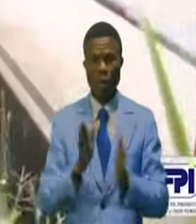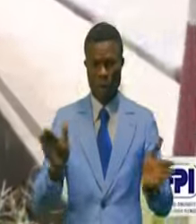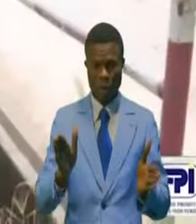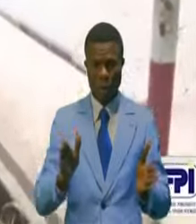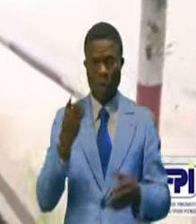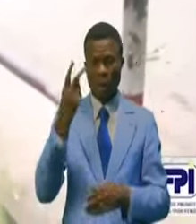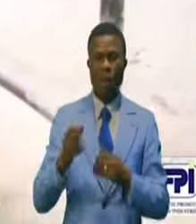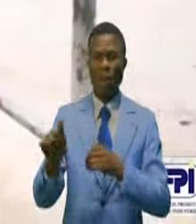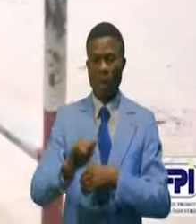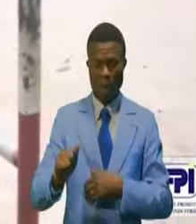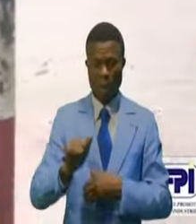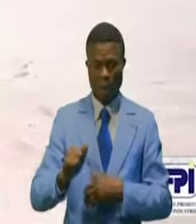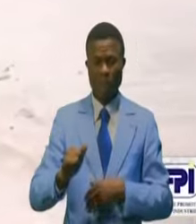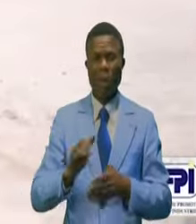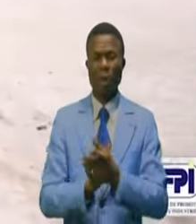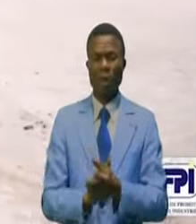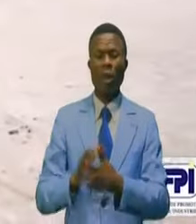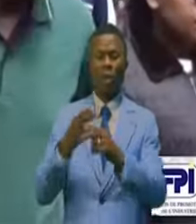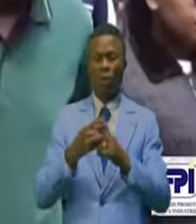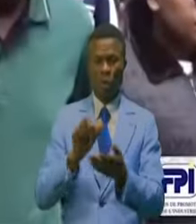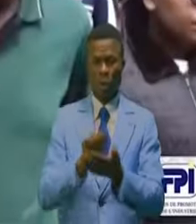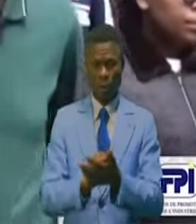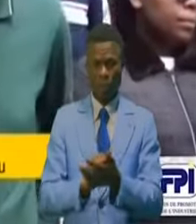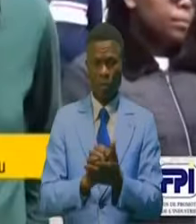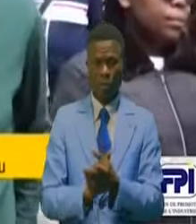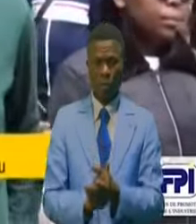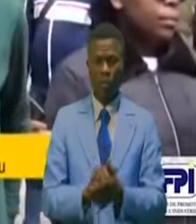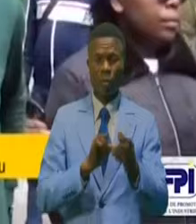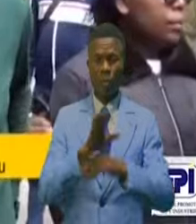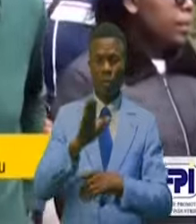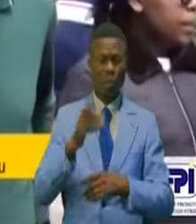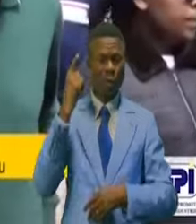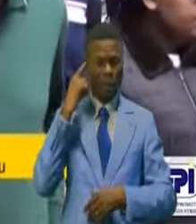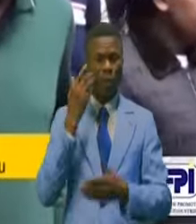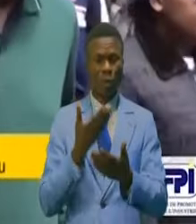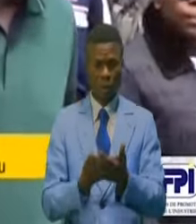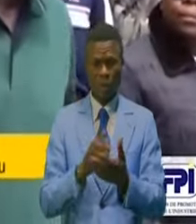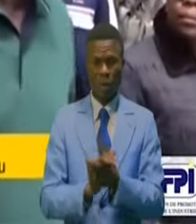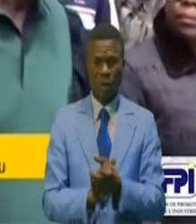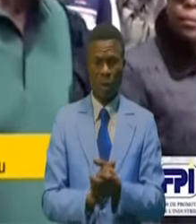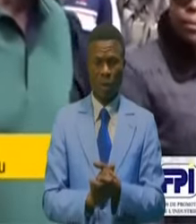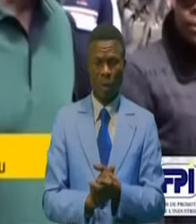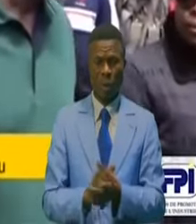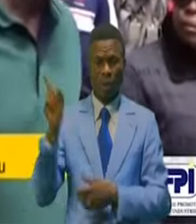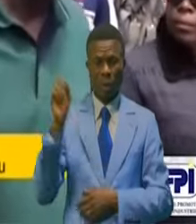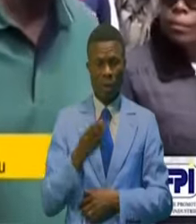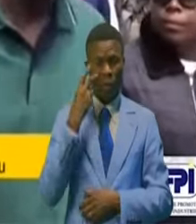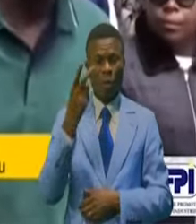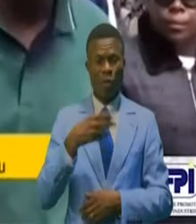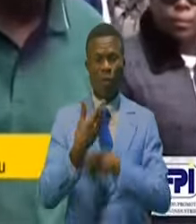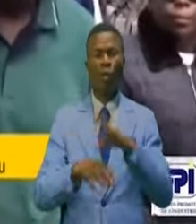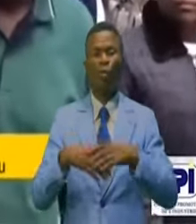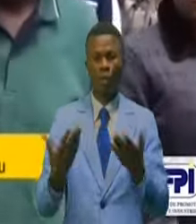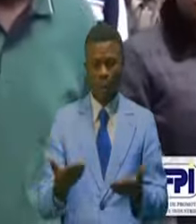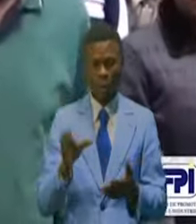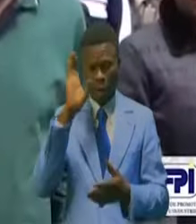des pays pour évaluer la situation sécuritaire. Nous avons été ici avec l'excellence, comme il l'a dit. Nous avons été ici pour voir un peu la faisabilité, comment est-ce que